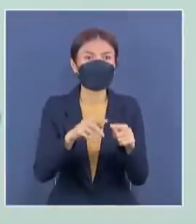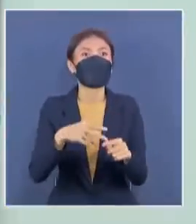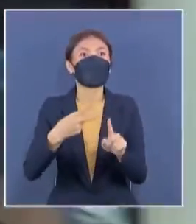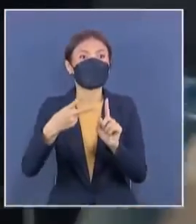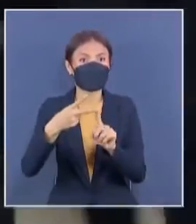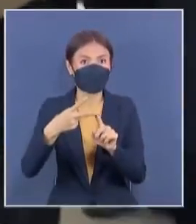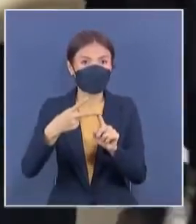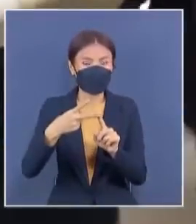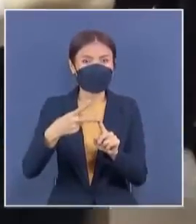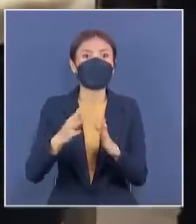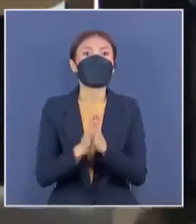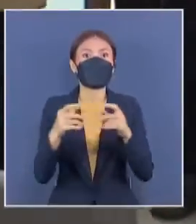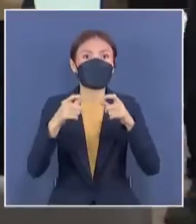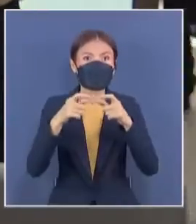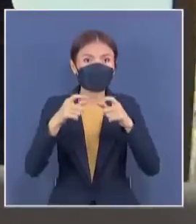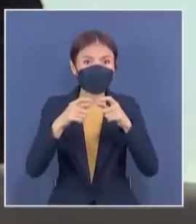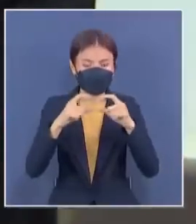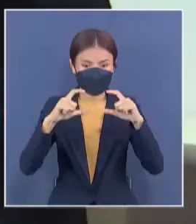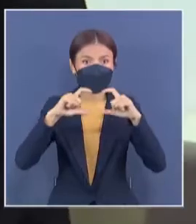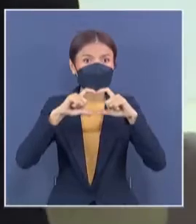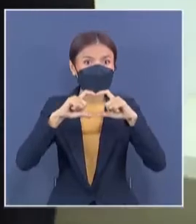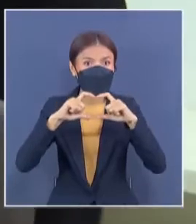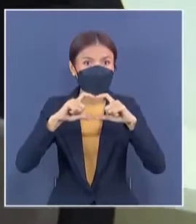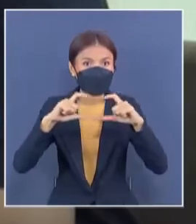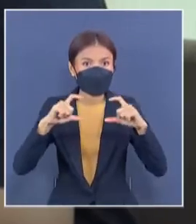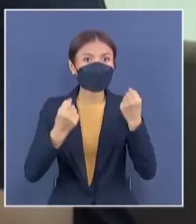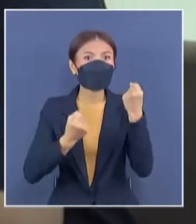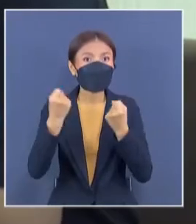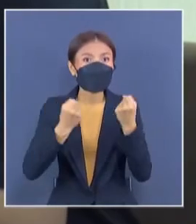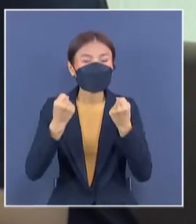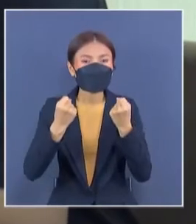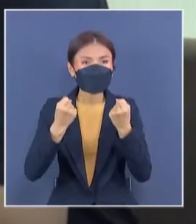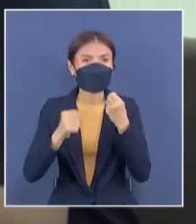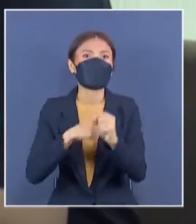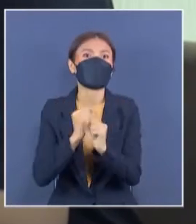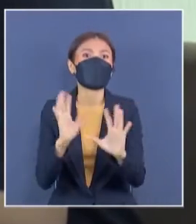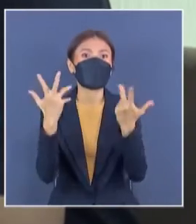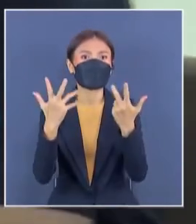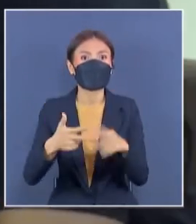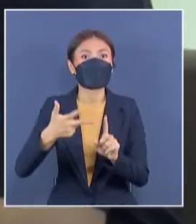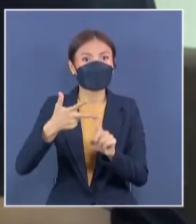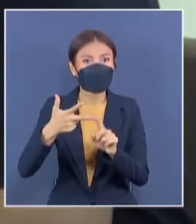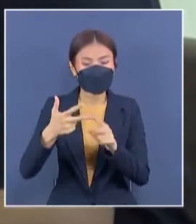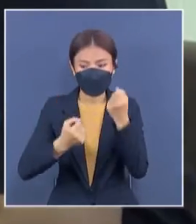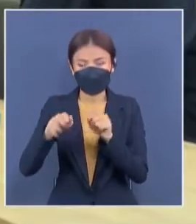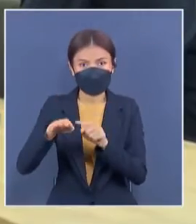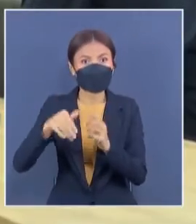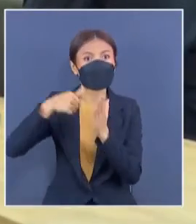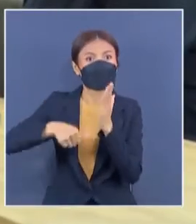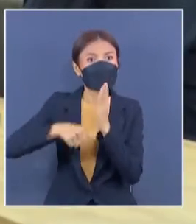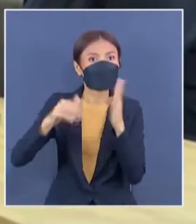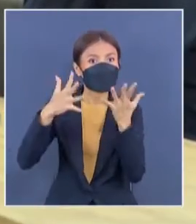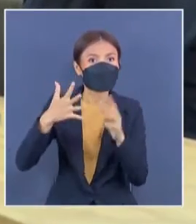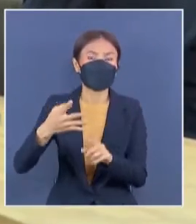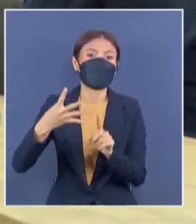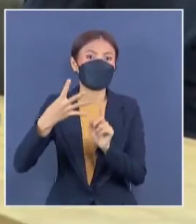ใบอนุญาตขาดการต่ออายุ ครับ ใบอนุญาตขับขี่นะครับ3คือรถไม่เสียภาษี4ไม่ทำพรบ.คุ้